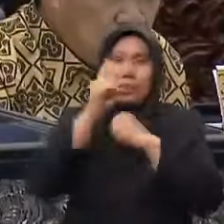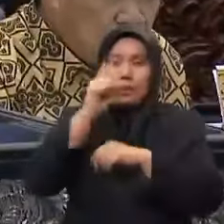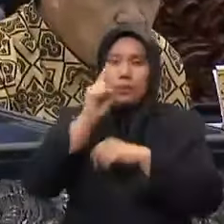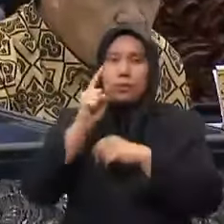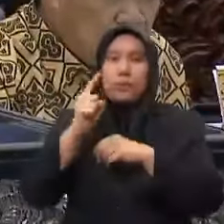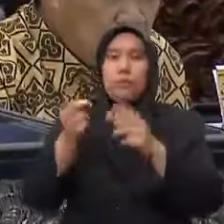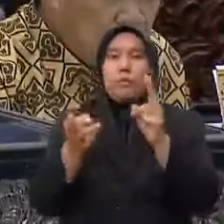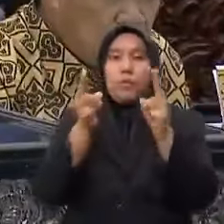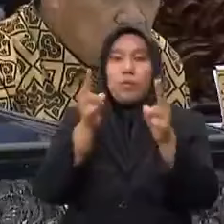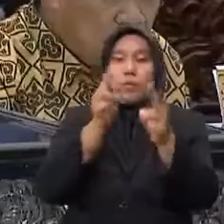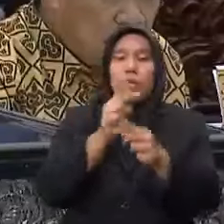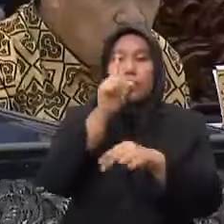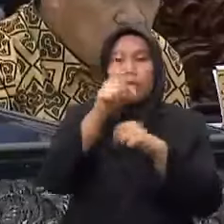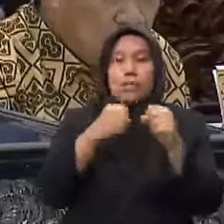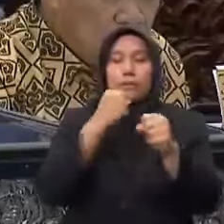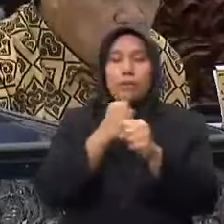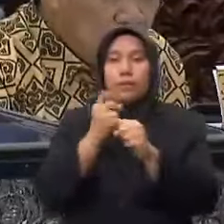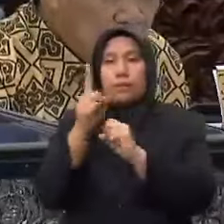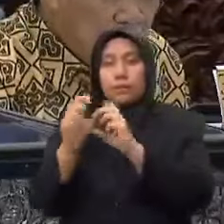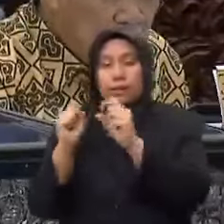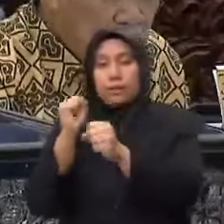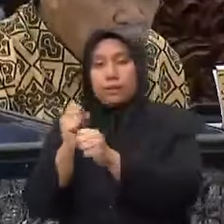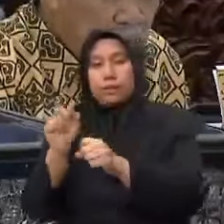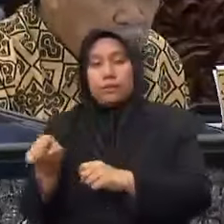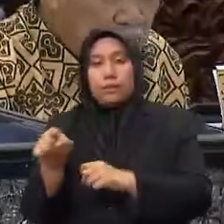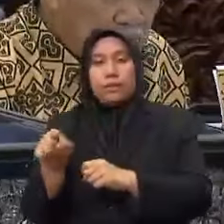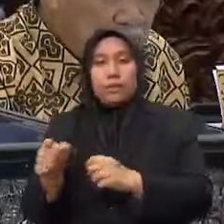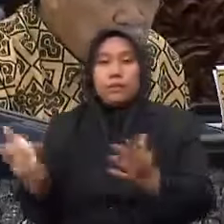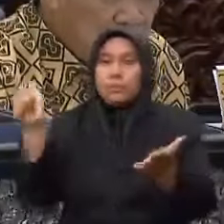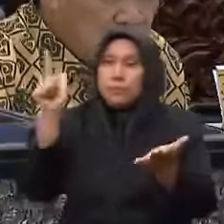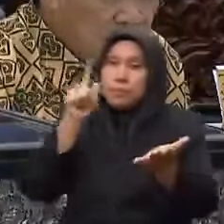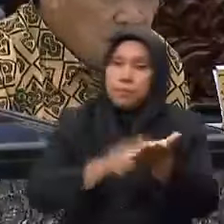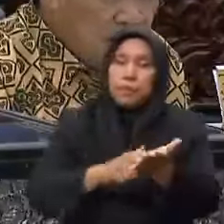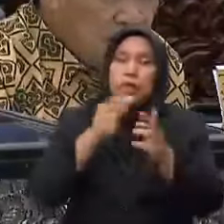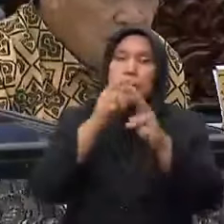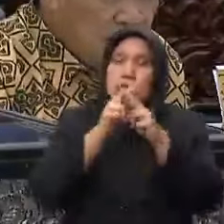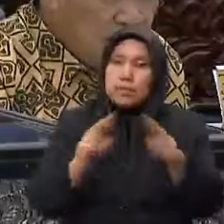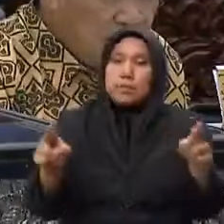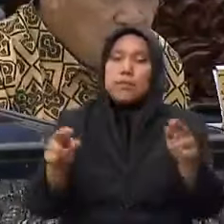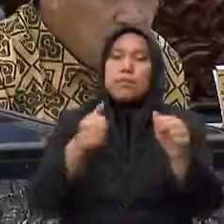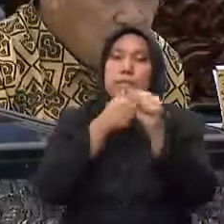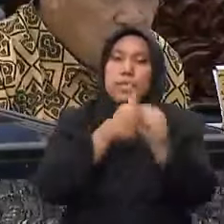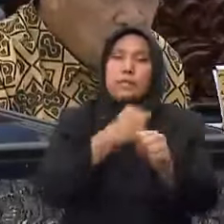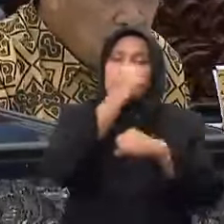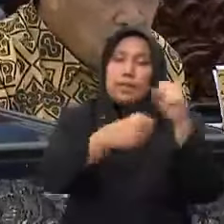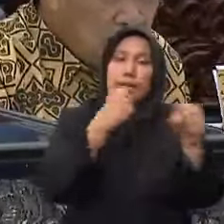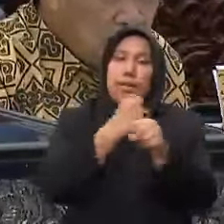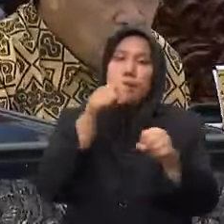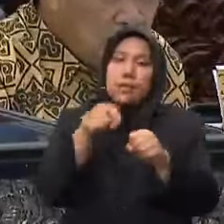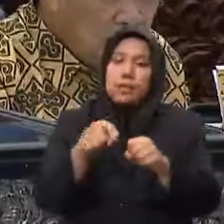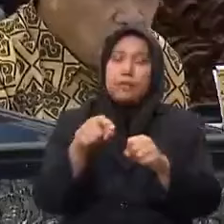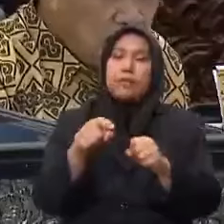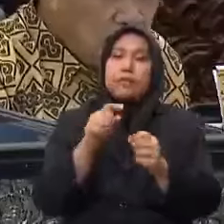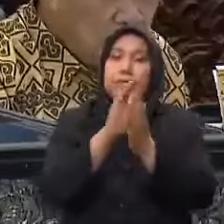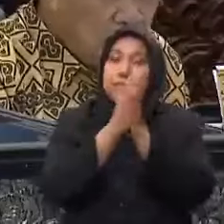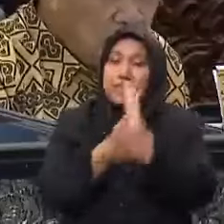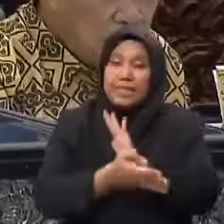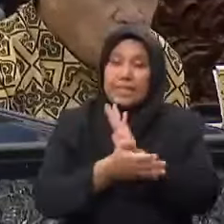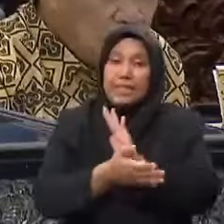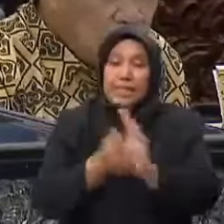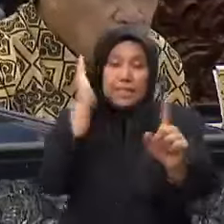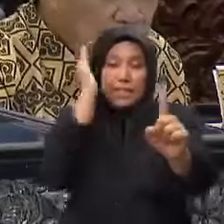kena lihat kepada pelaporan rasmi berapa miskin tegar pada tahun itu, dan itulah yang dijadikan sasaran